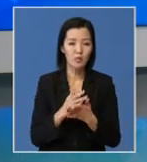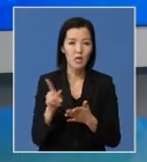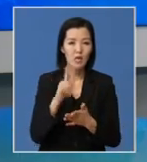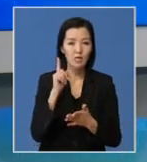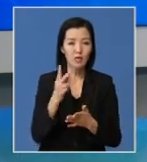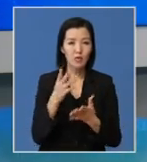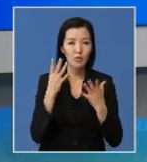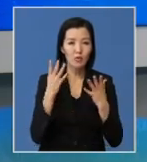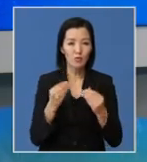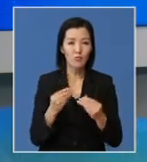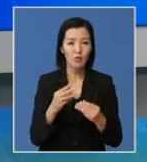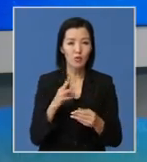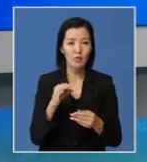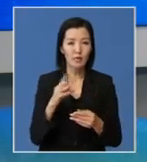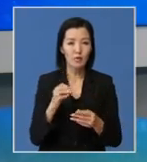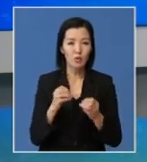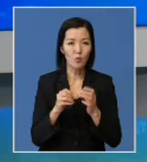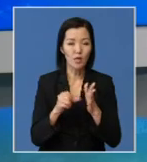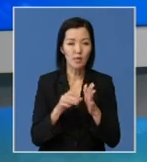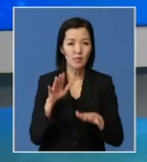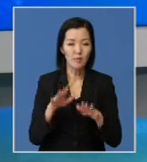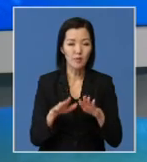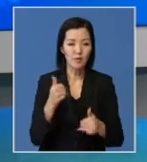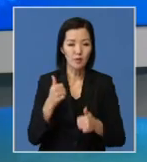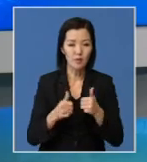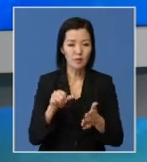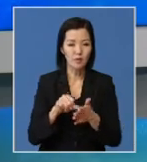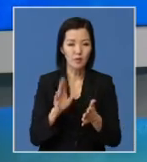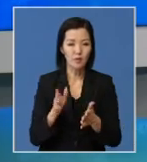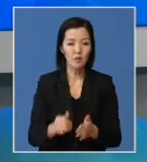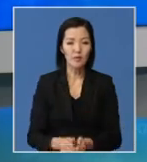Жас саңлақтар 2 күн бойы татамиде 16 салмақ дәрежесінде сынға түседі.